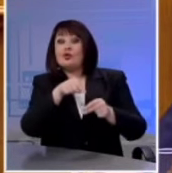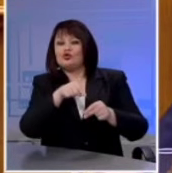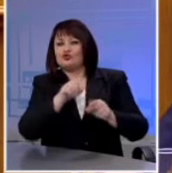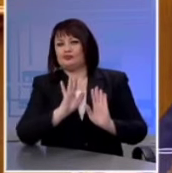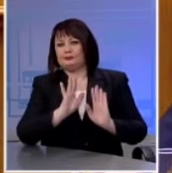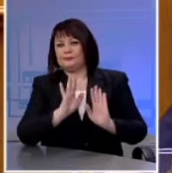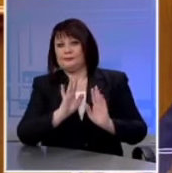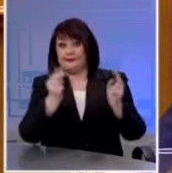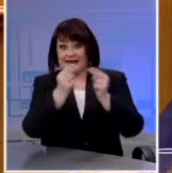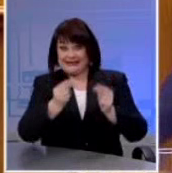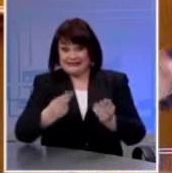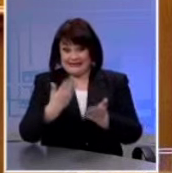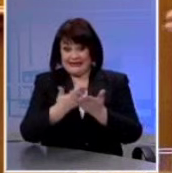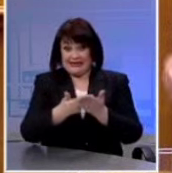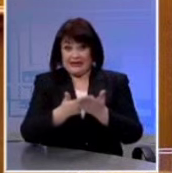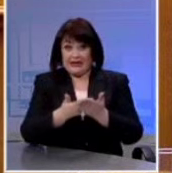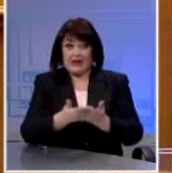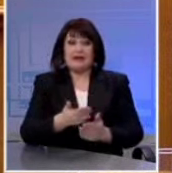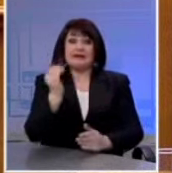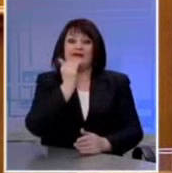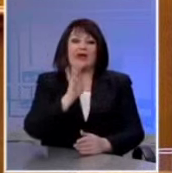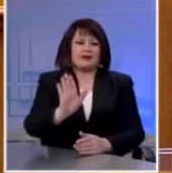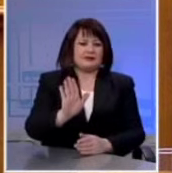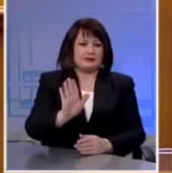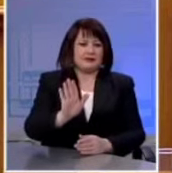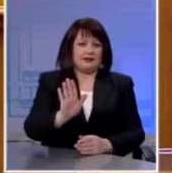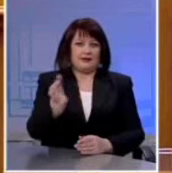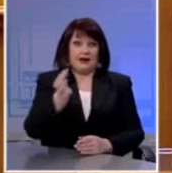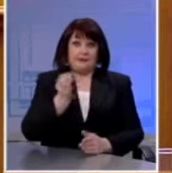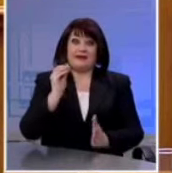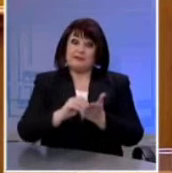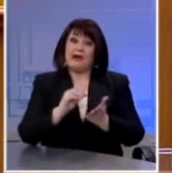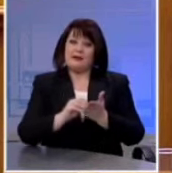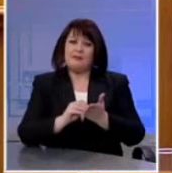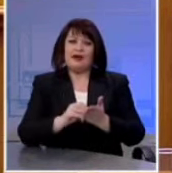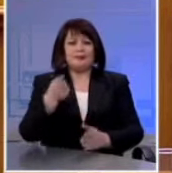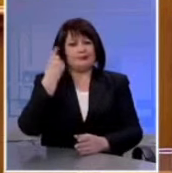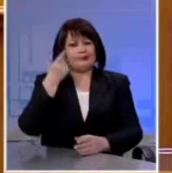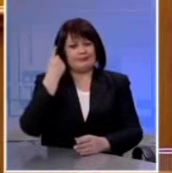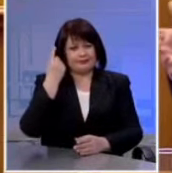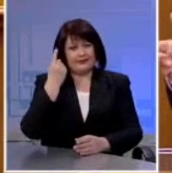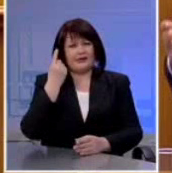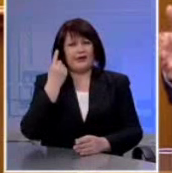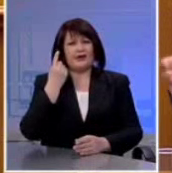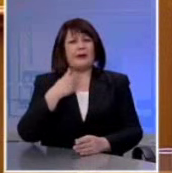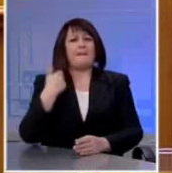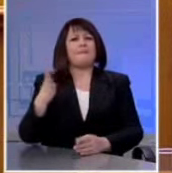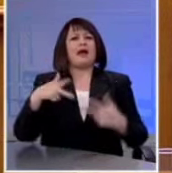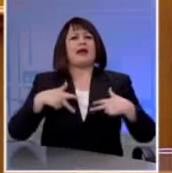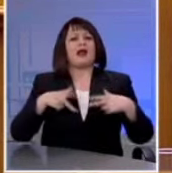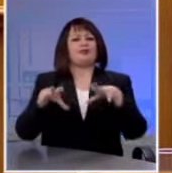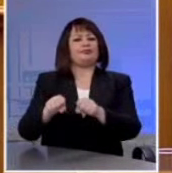Τα στοιχεία δε αυτά, για να μην σπεύσετε να πείτε ξανά αυτές τις ανοησίες περί παρακράτους που σας